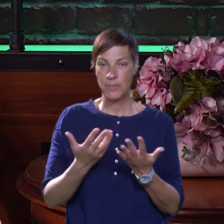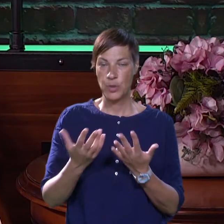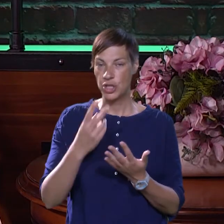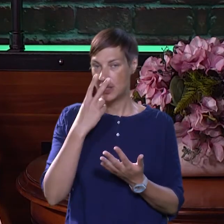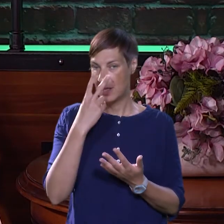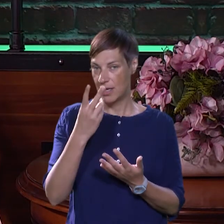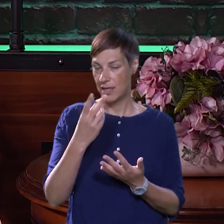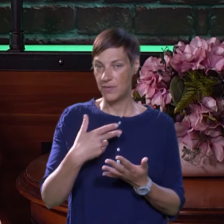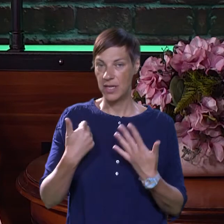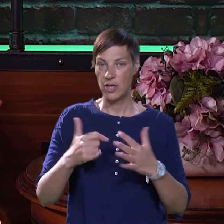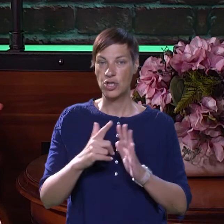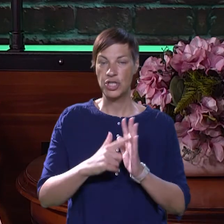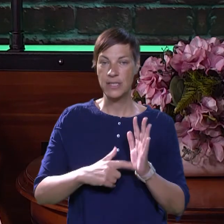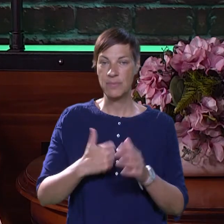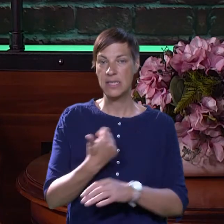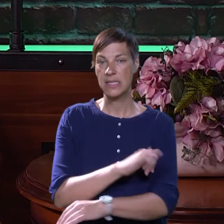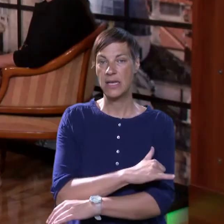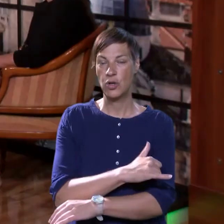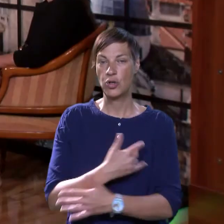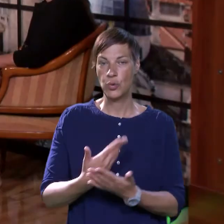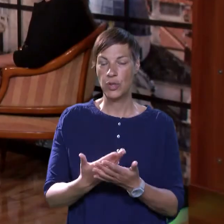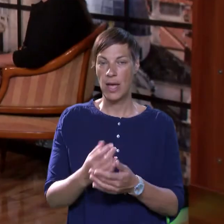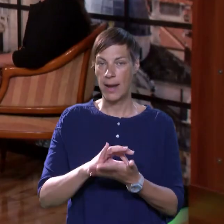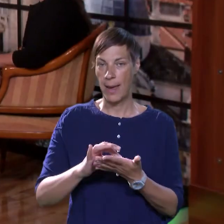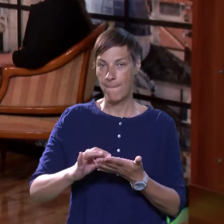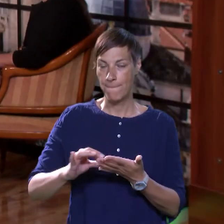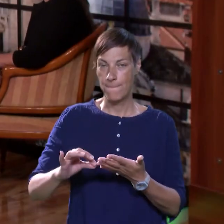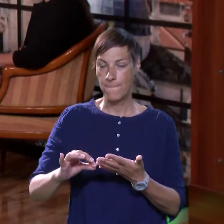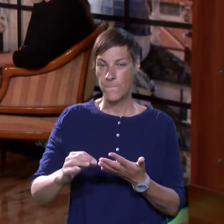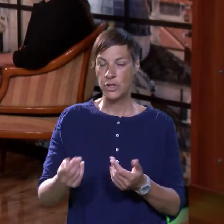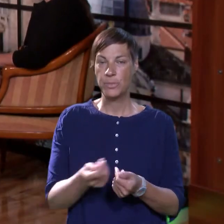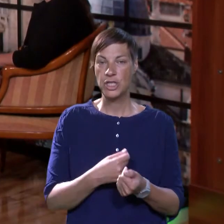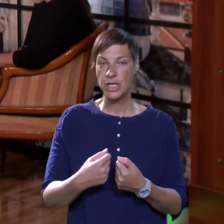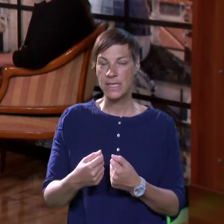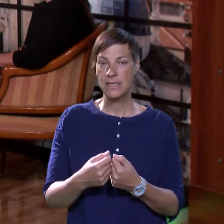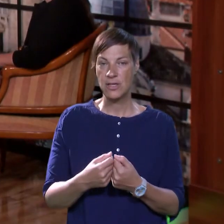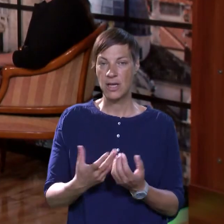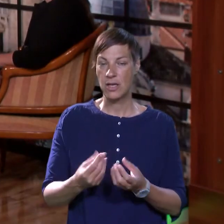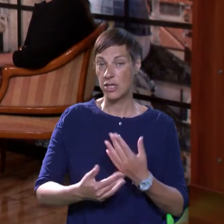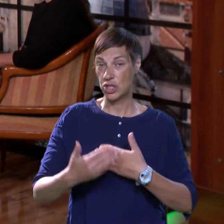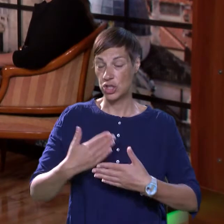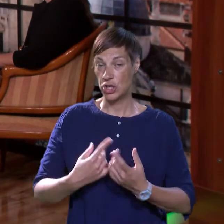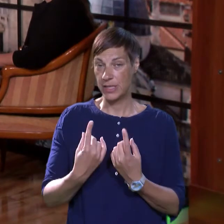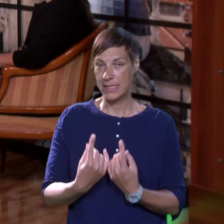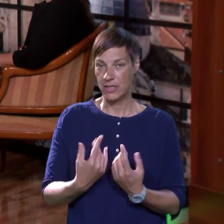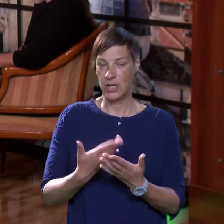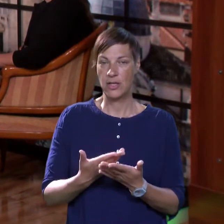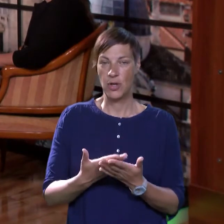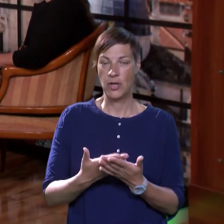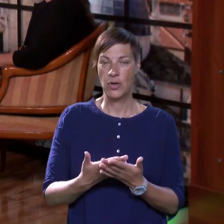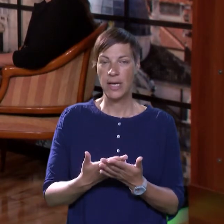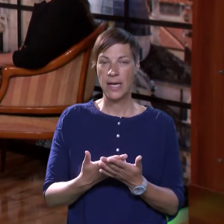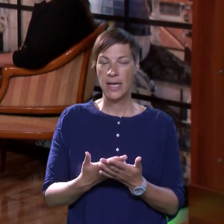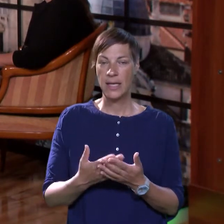i kad vidi nakon 6 mjeseci ili godinu dana i ona supotpiše zajedno sa organizatorom, ona stoji iza toga. I to je